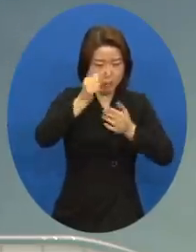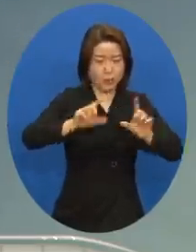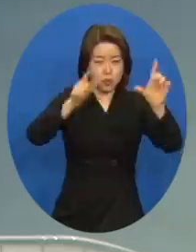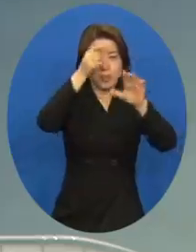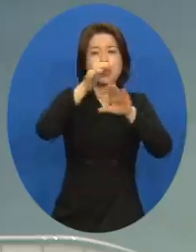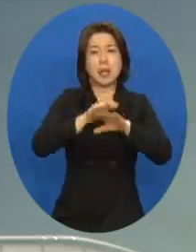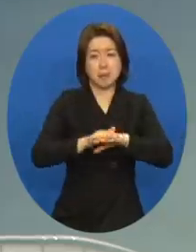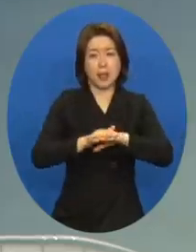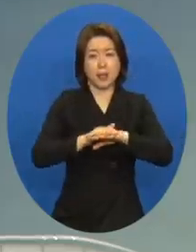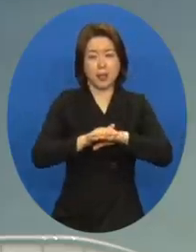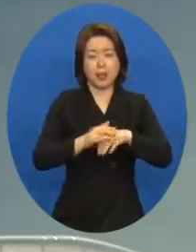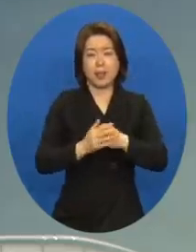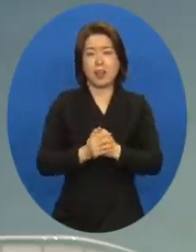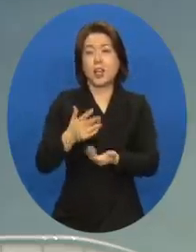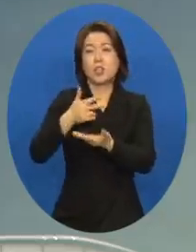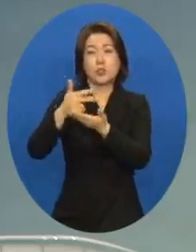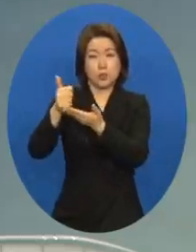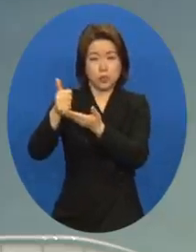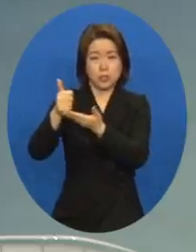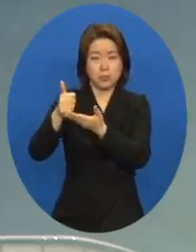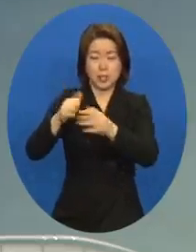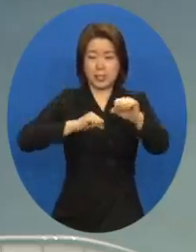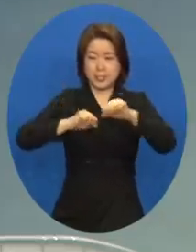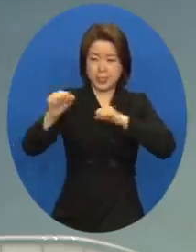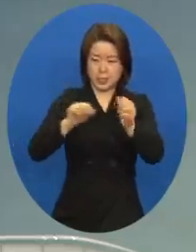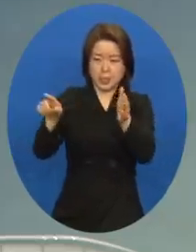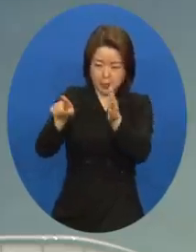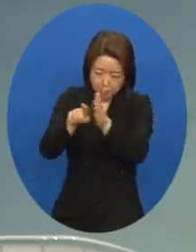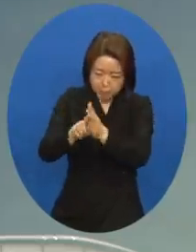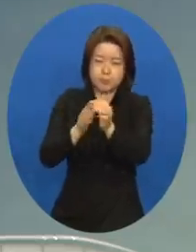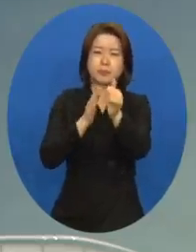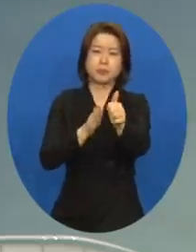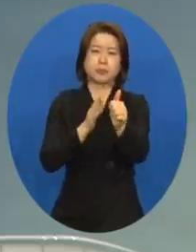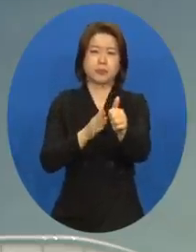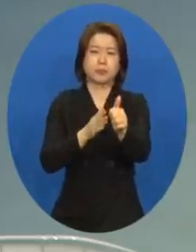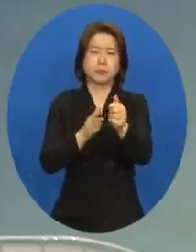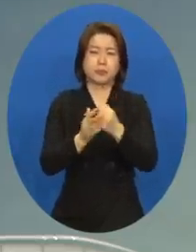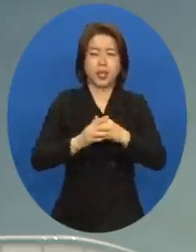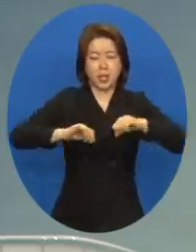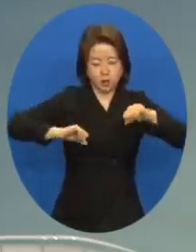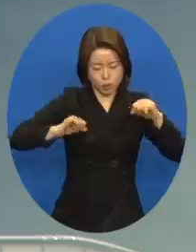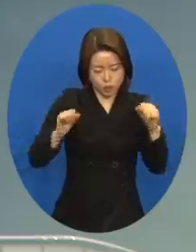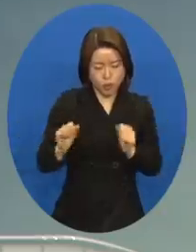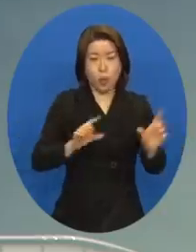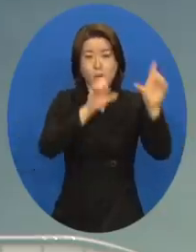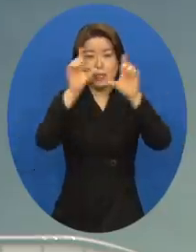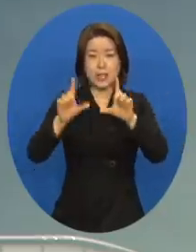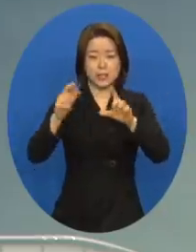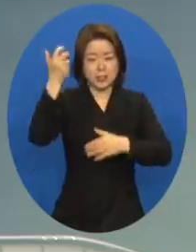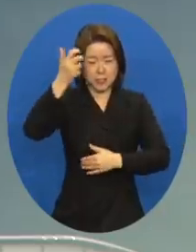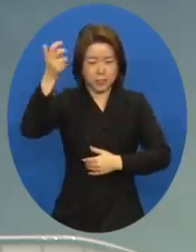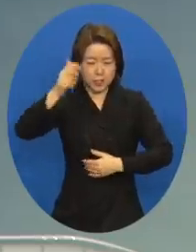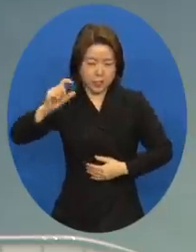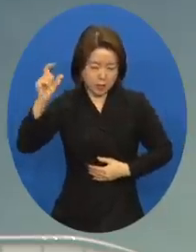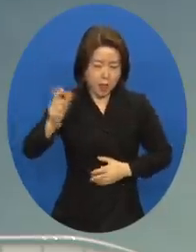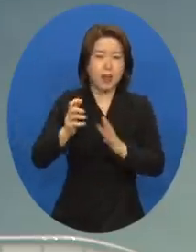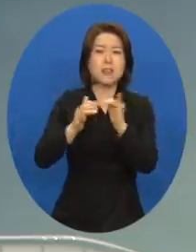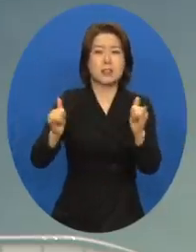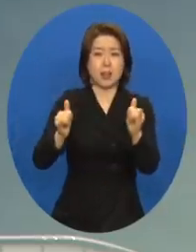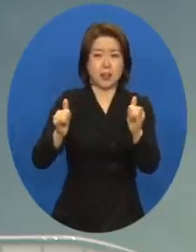예배입니다. 주님의 역사를 믿으십시오. 순종하며 사는 것이 영적으로 강한